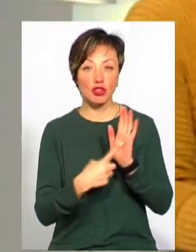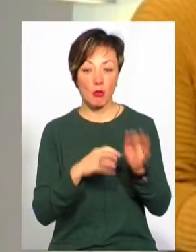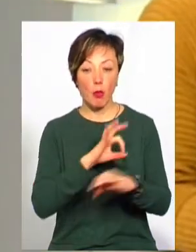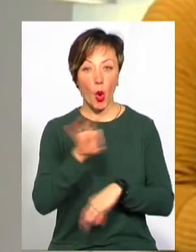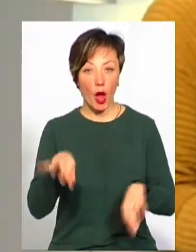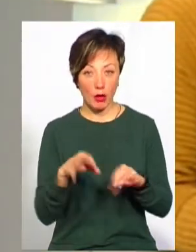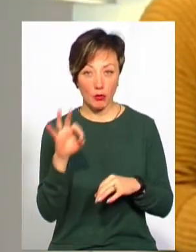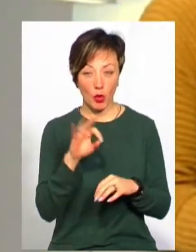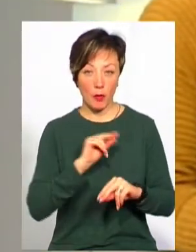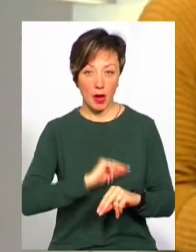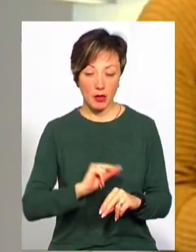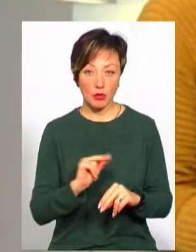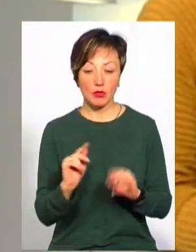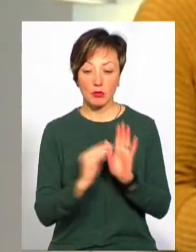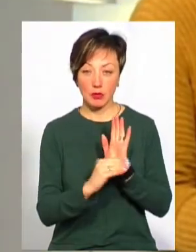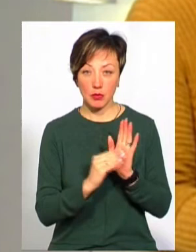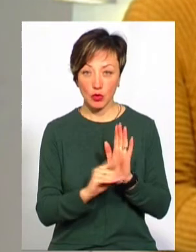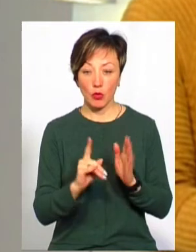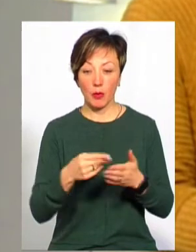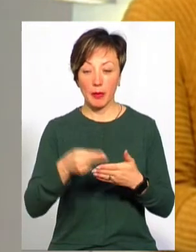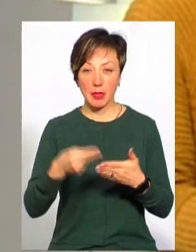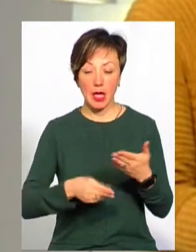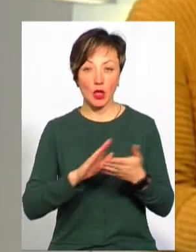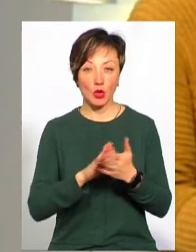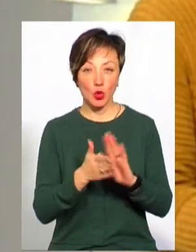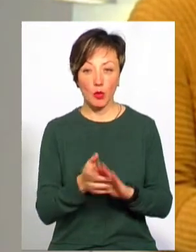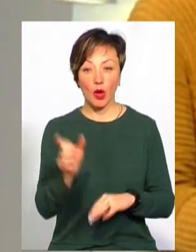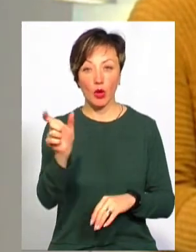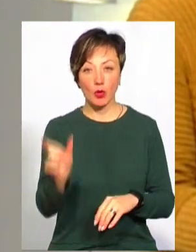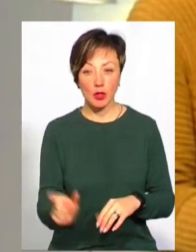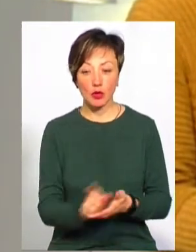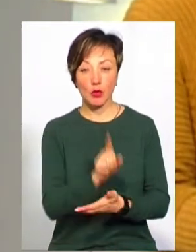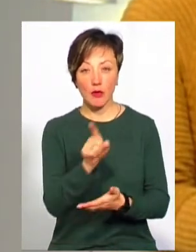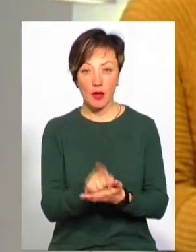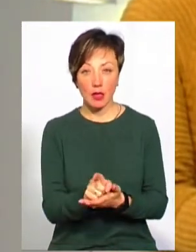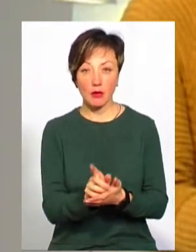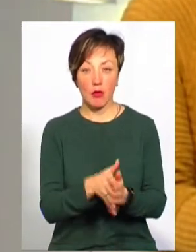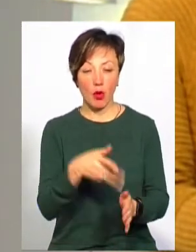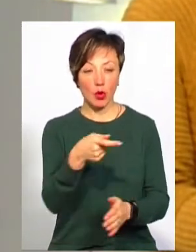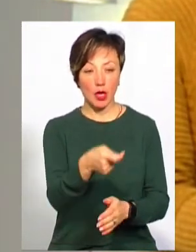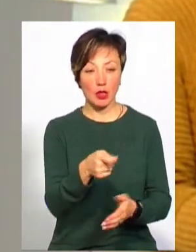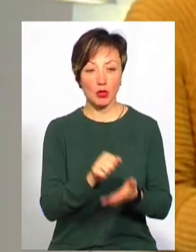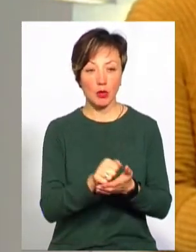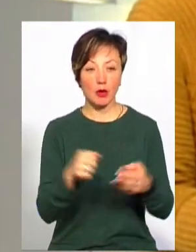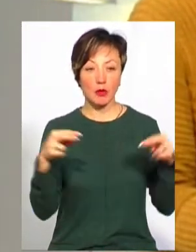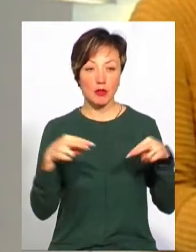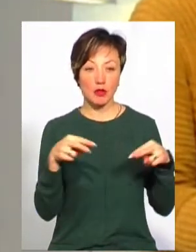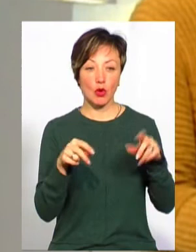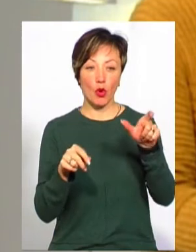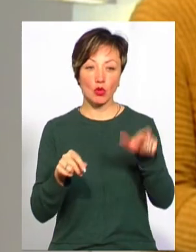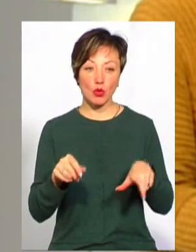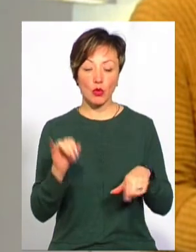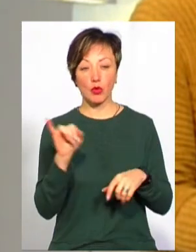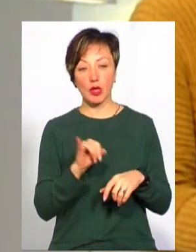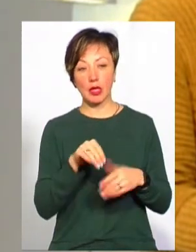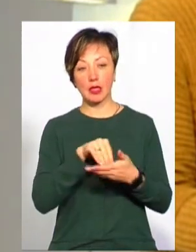про працю йдеться, що для укладення трудового договору фізична особа зобов'язана подати документ, що посвідчує особу,